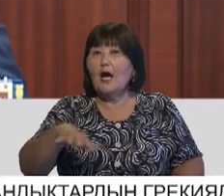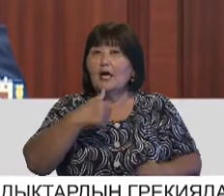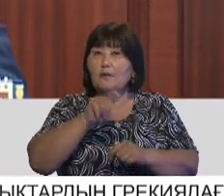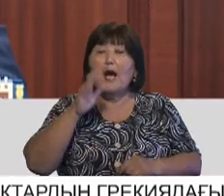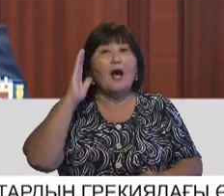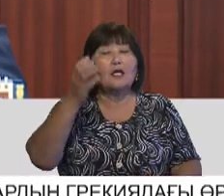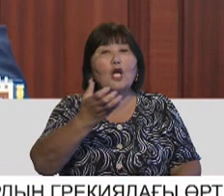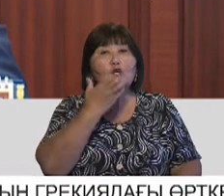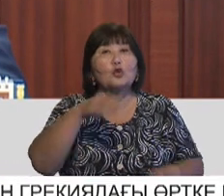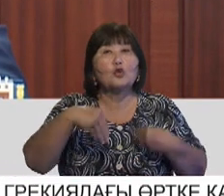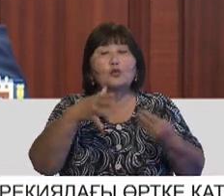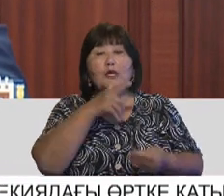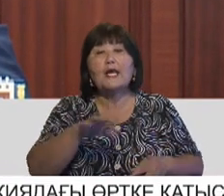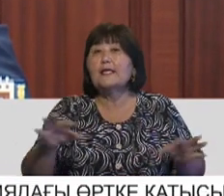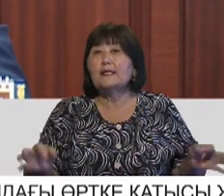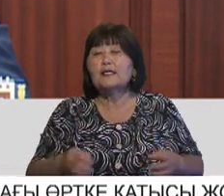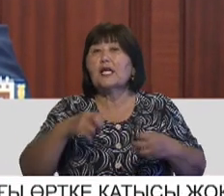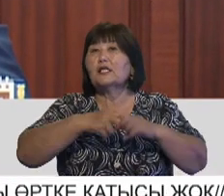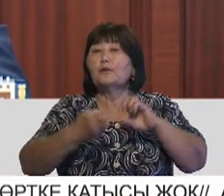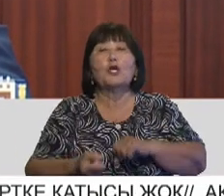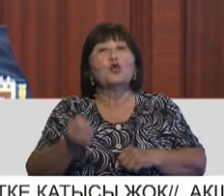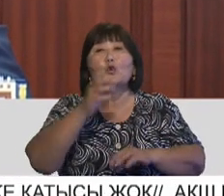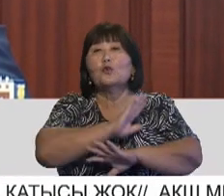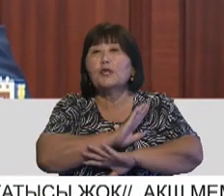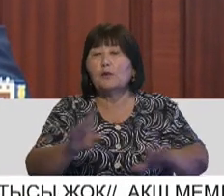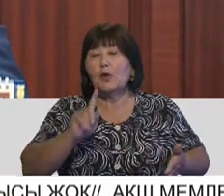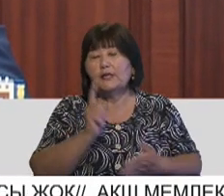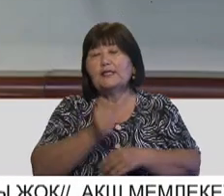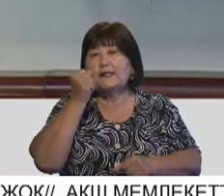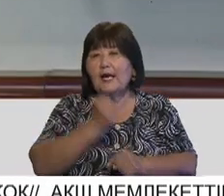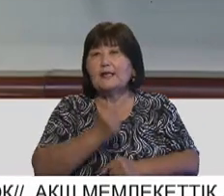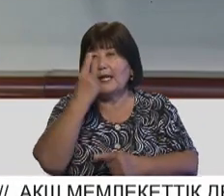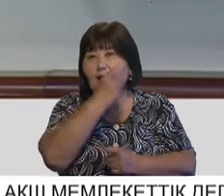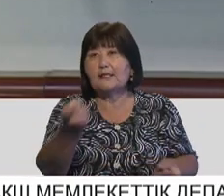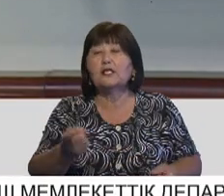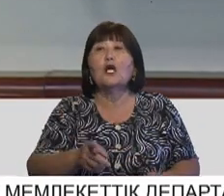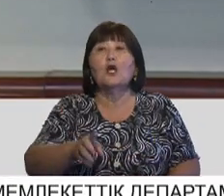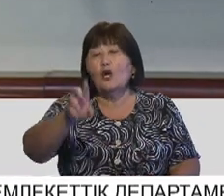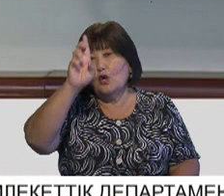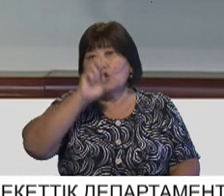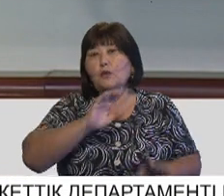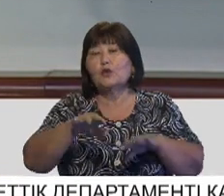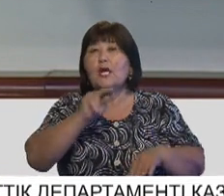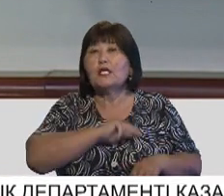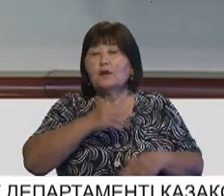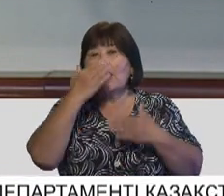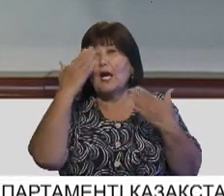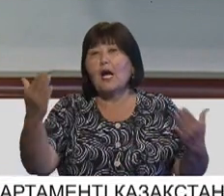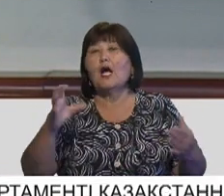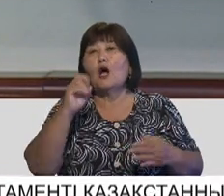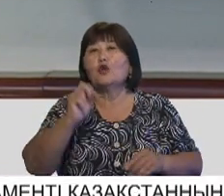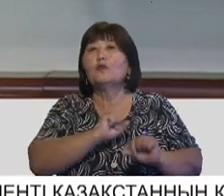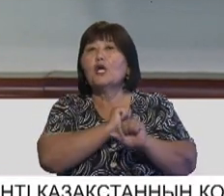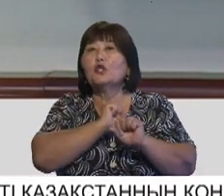басшысы алдағы жылу беру маусымында ешқандай мәселе туындамауы тиіс екенін қатаң ескертті. Үкімет отырысында еңбек және халықты әлеуметтік қорғау